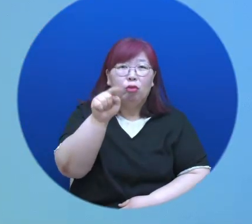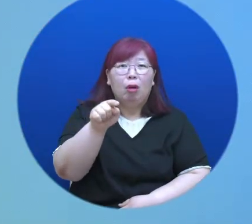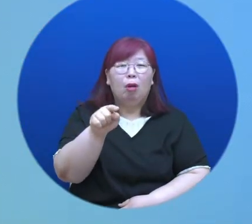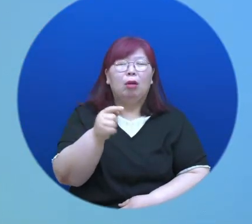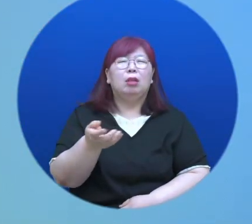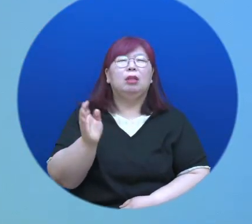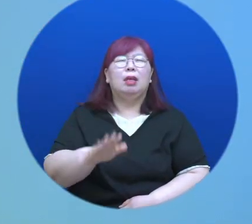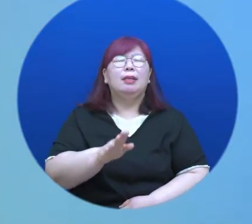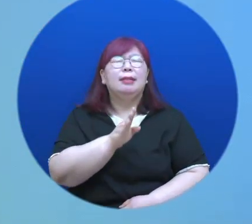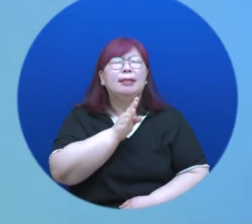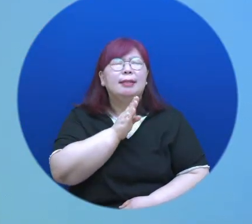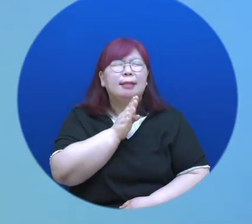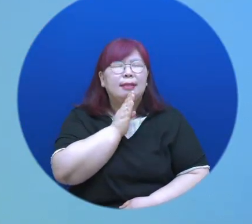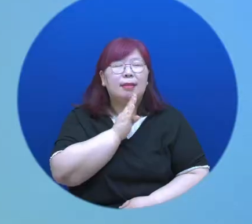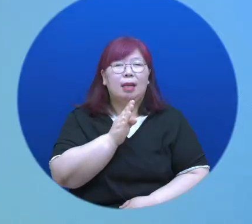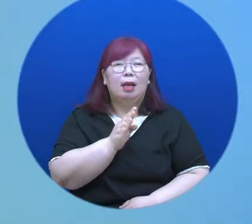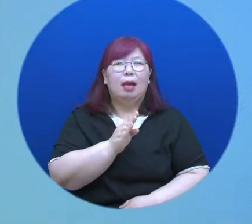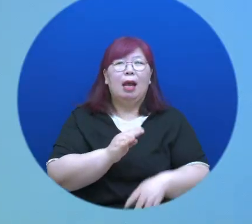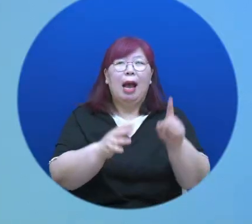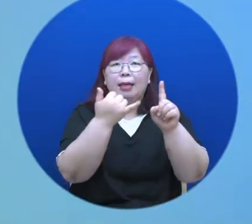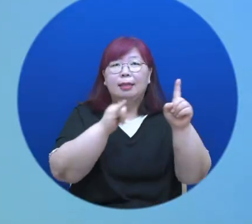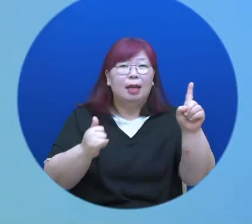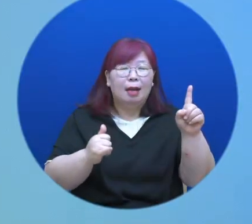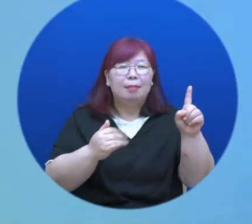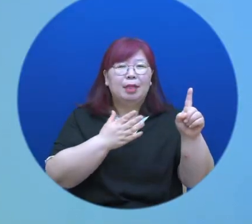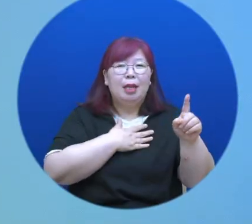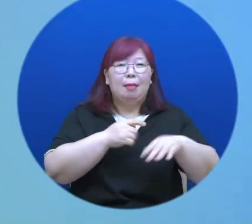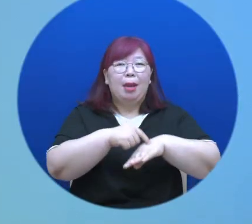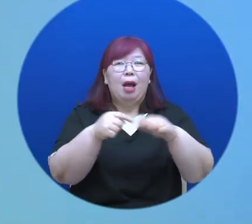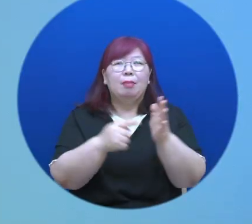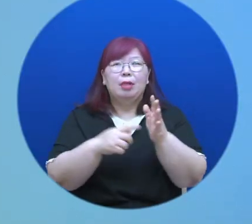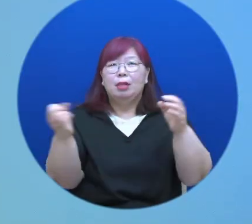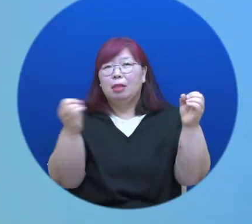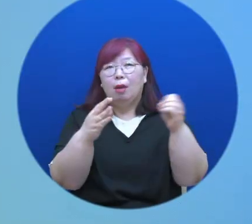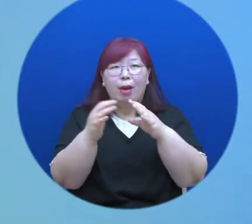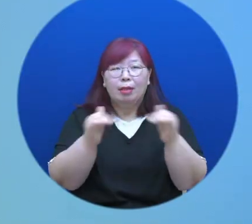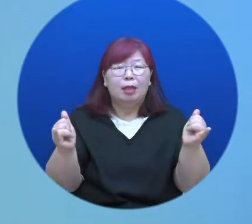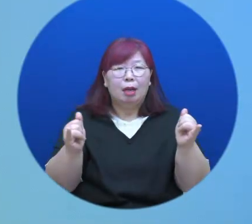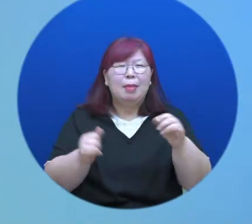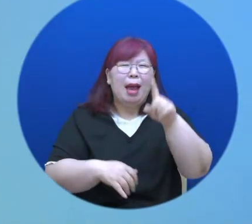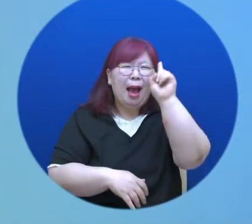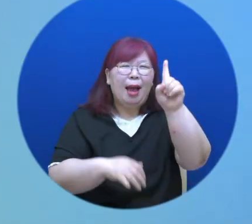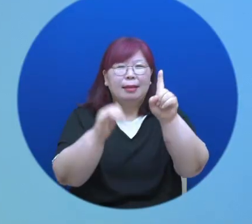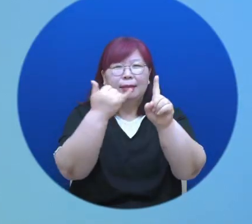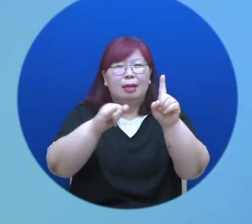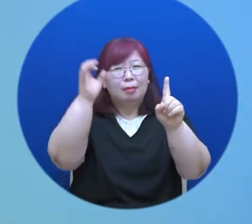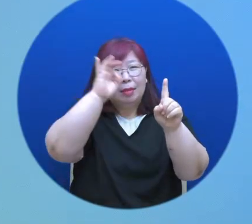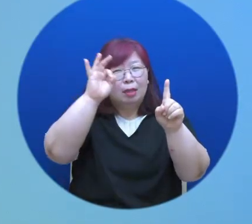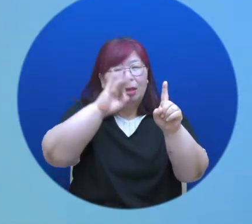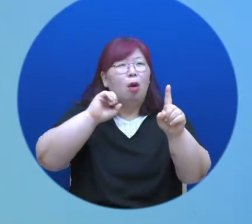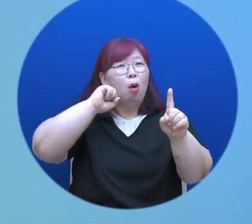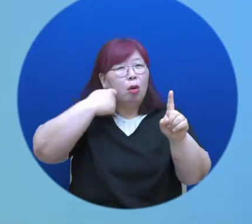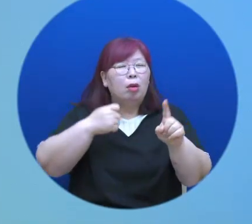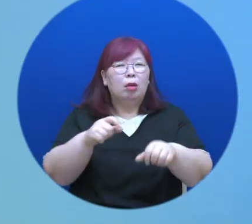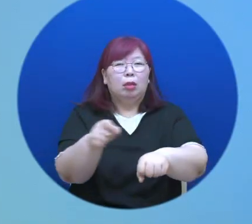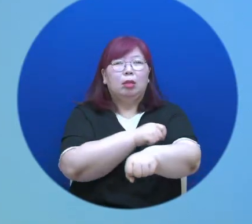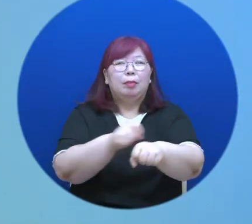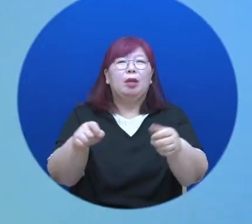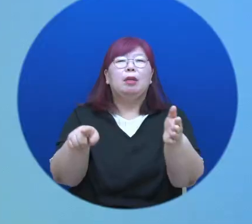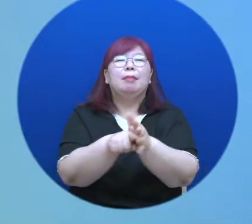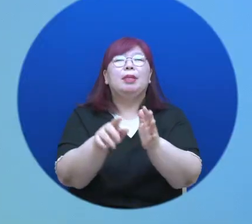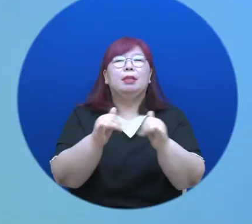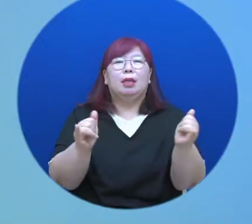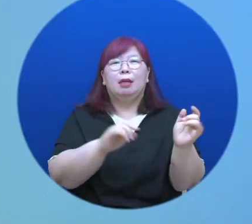정작 한 사람이 없습니다. 내 마음을 다 쏟아낼 만한 한 사람을 찾을 수가 없어요. 특별히 우리 믿는 사람들은